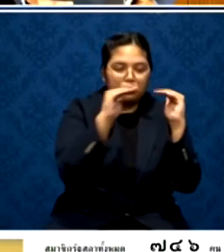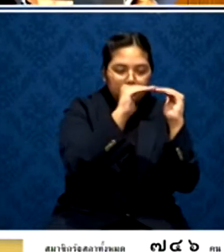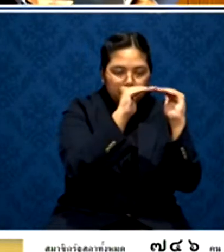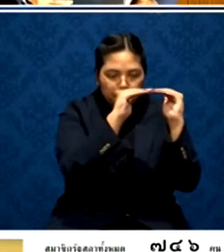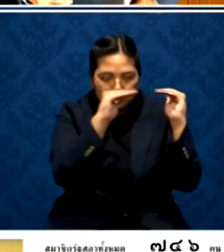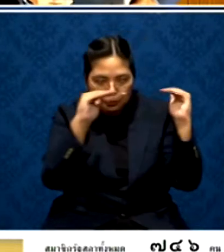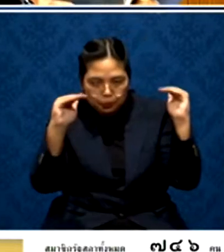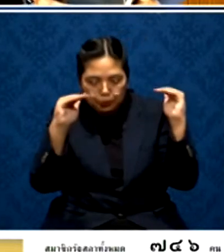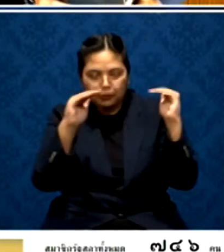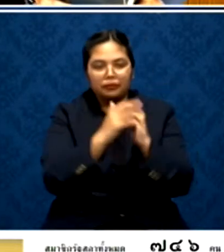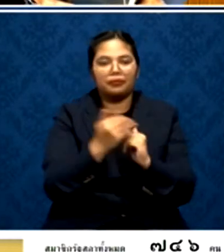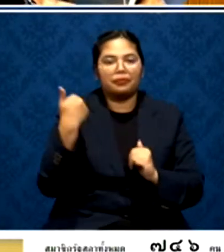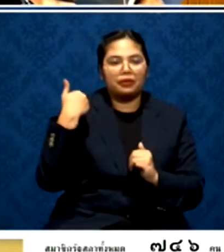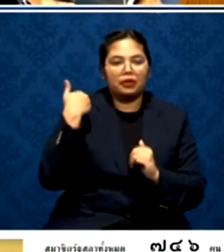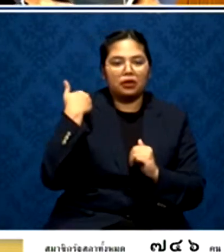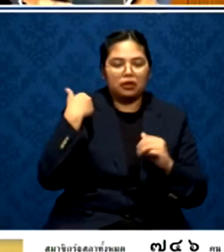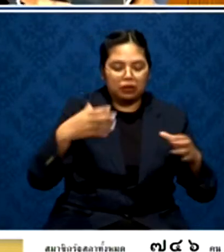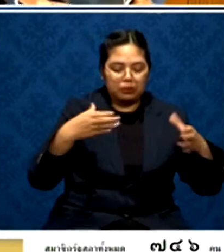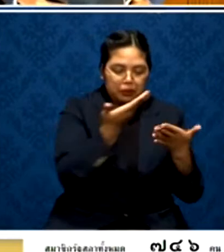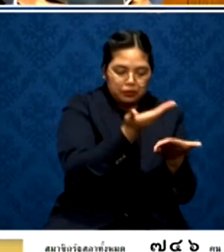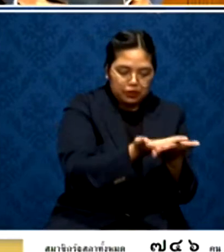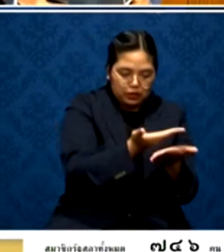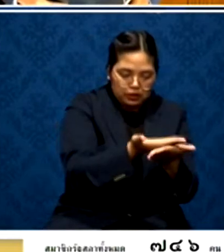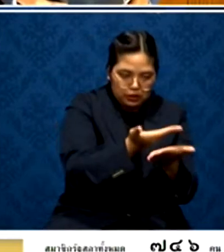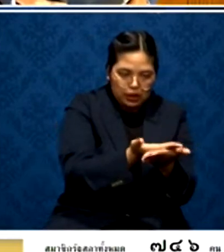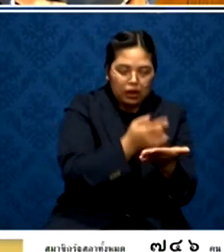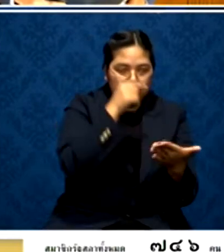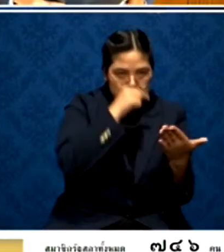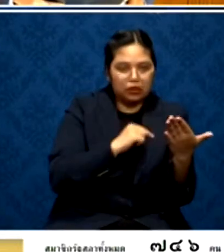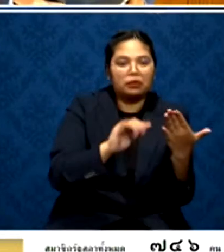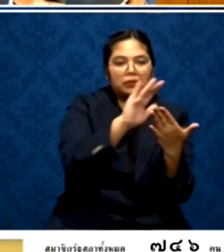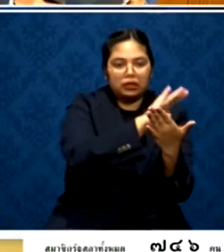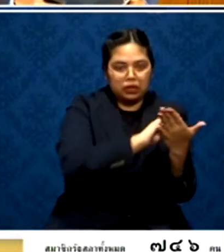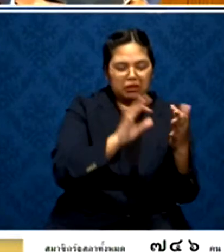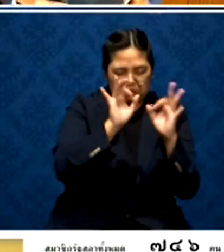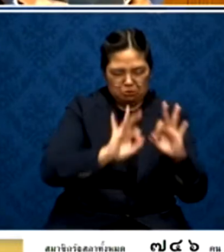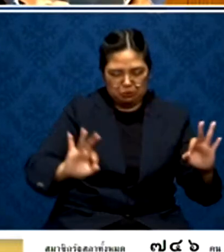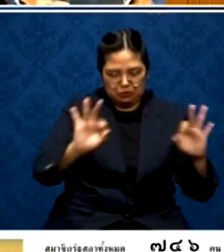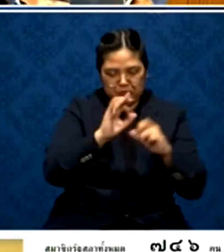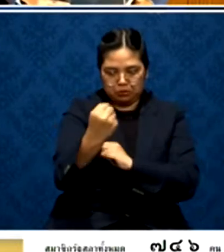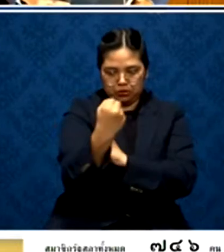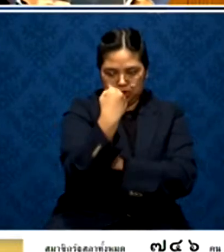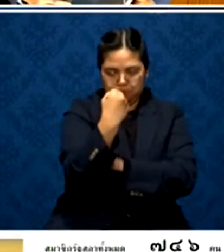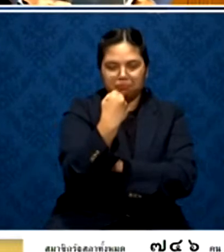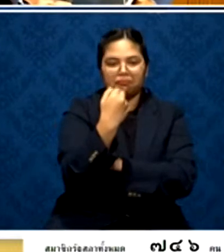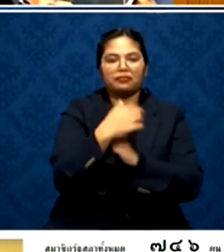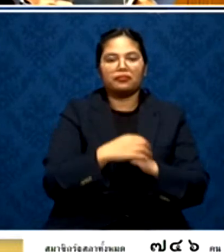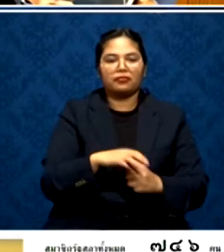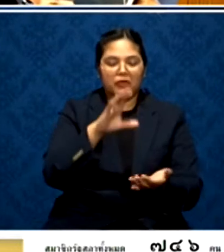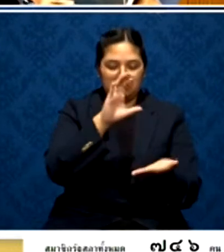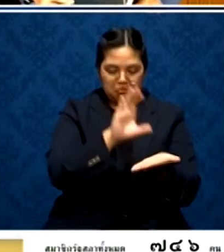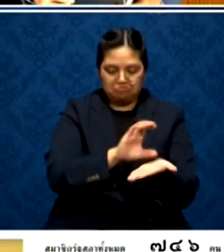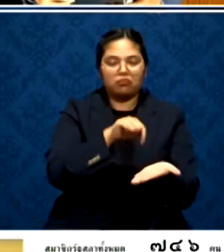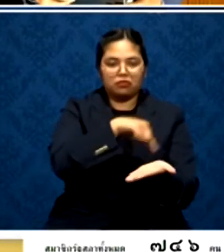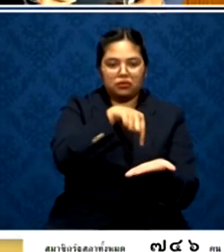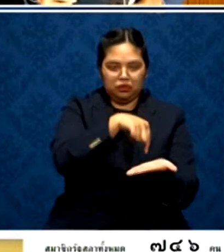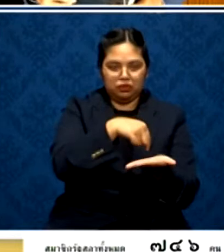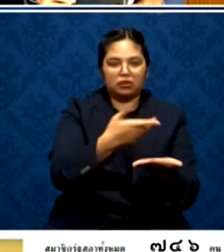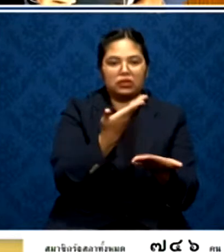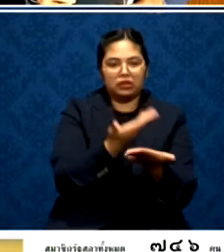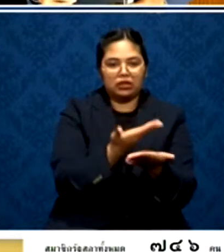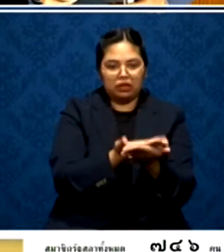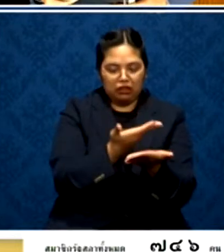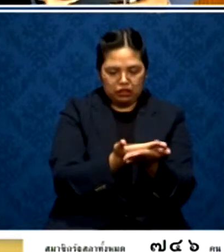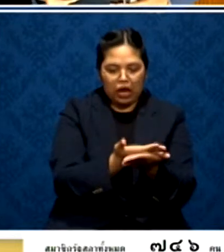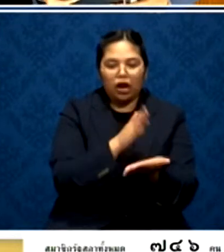ให้ความสำคัญกับกรอบวินัยการเงินการคลังของประเทศอย่างเคร่งครัดและให้ความสำคัญกับเสถียรภาพการเงินการ